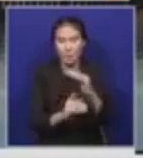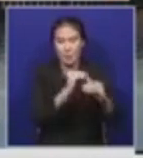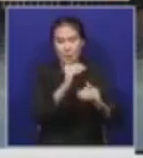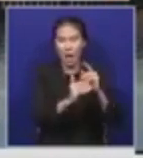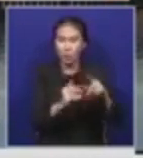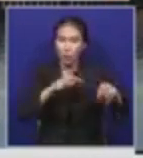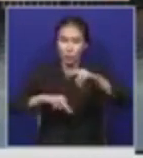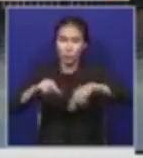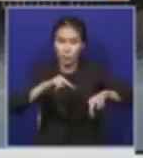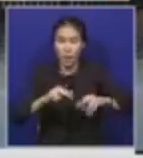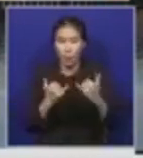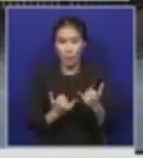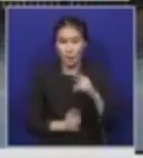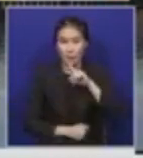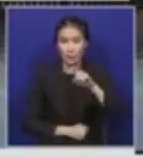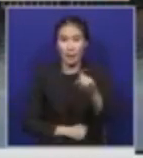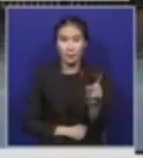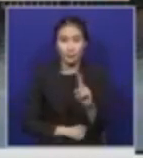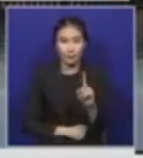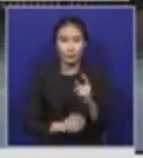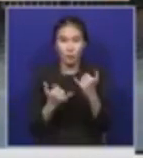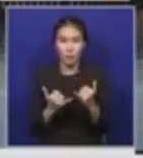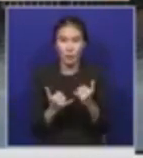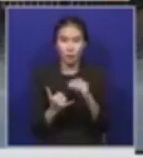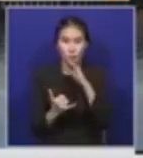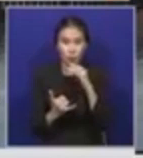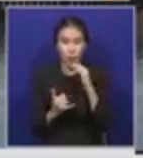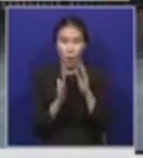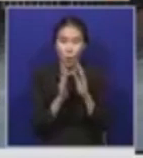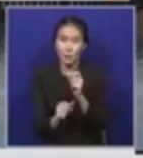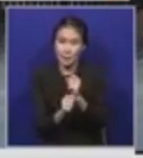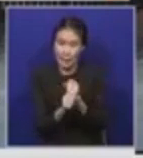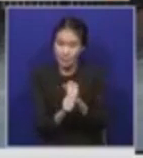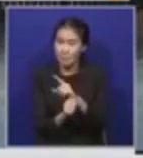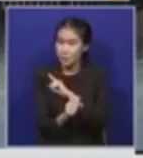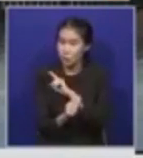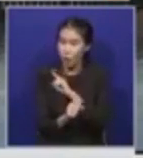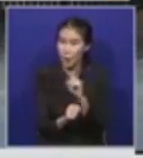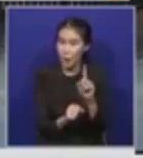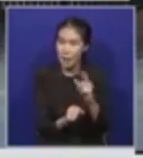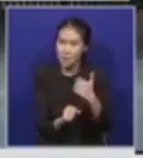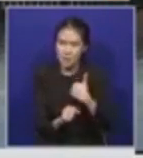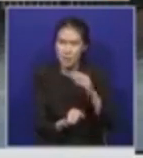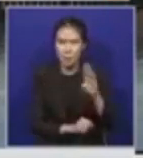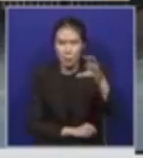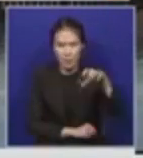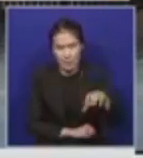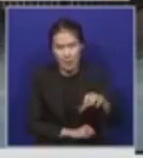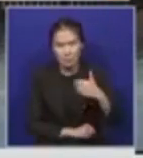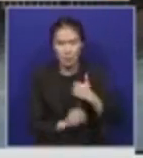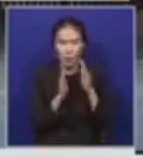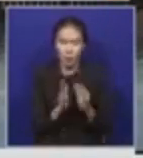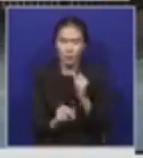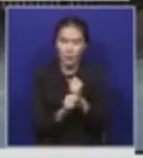องคำถามก็คือว่าคนที่ปรับปรุงพันธุ์เนี่ยครับท่านประธานครับไม่ว่าจะเป็นบริษัทหรือว่าไม่จะเป็นนักวิทยาศาส